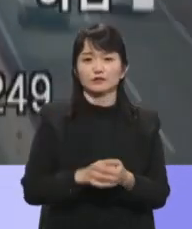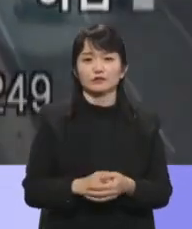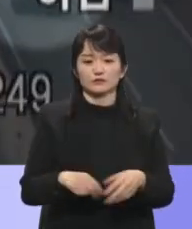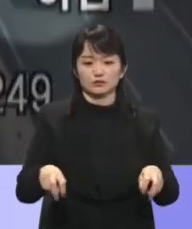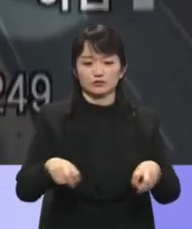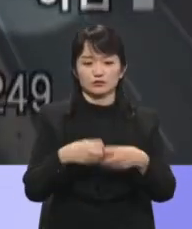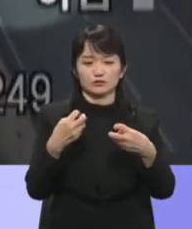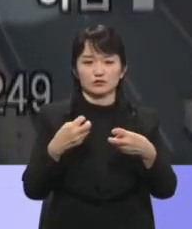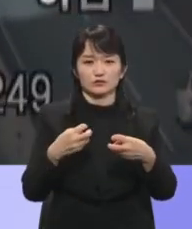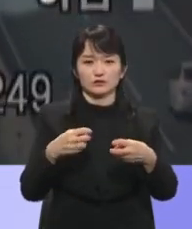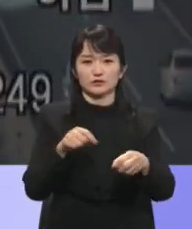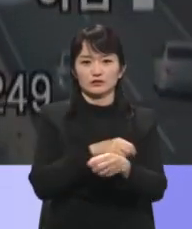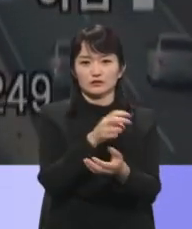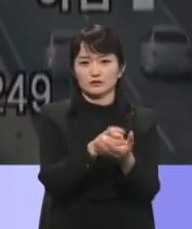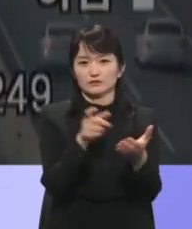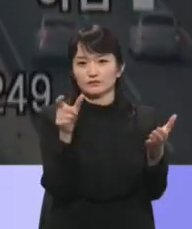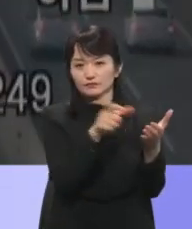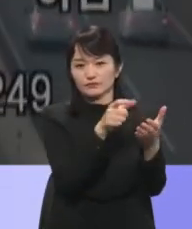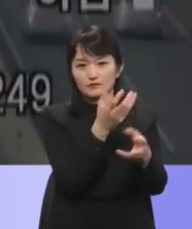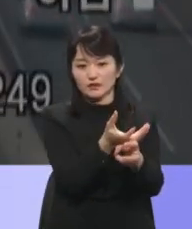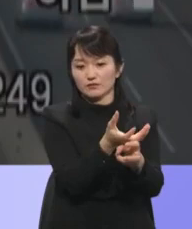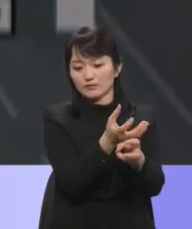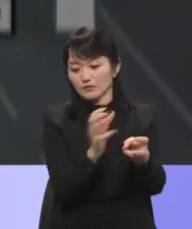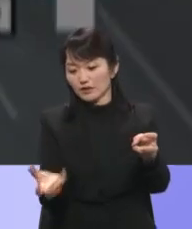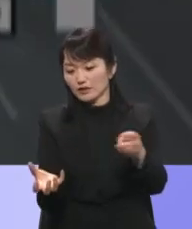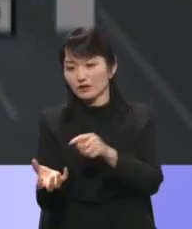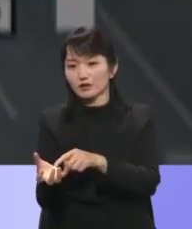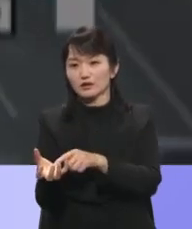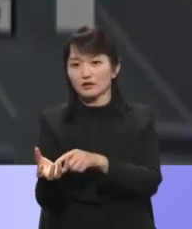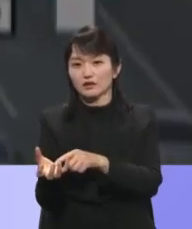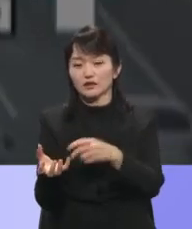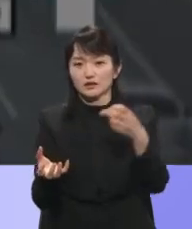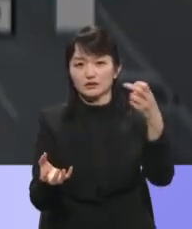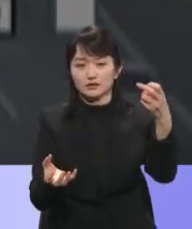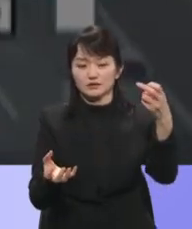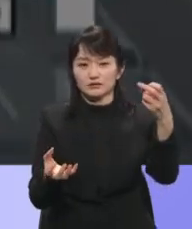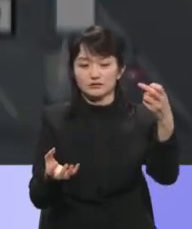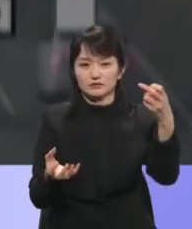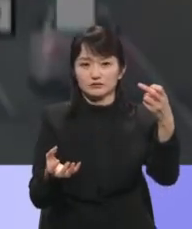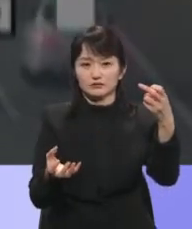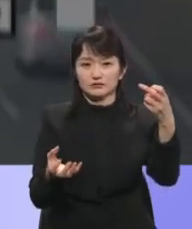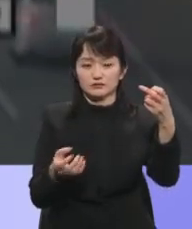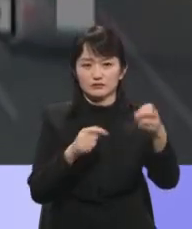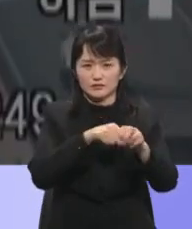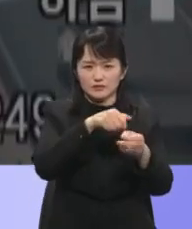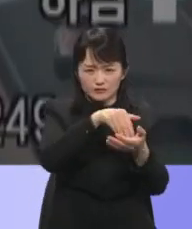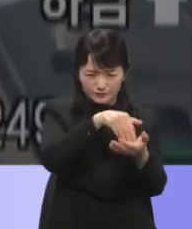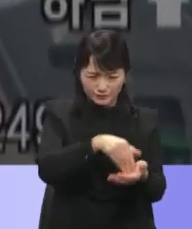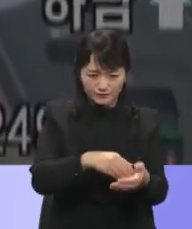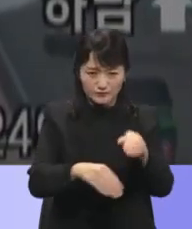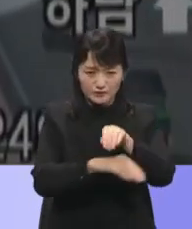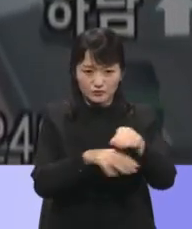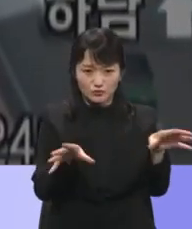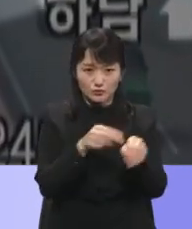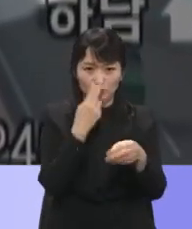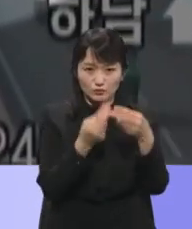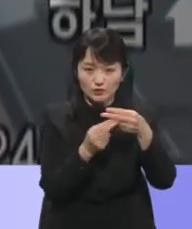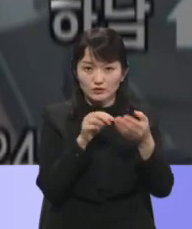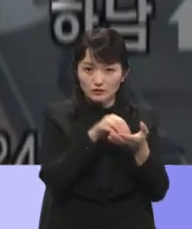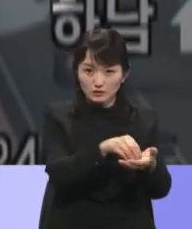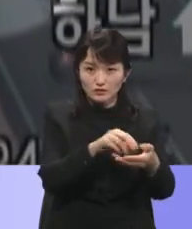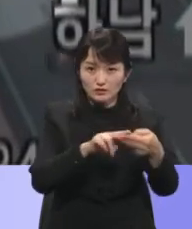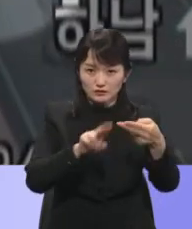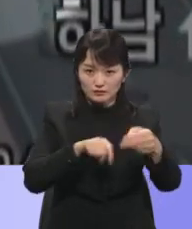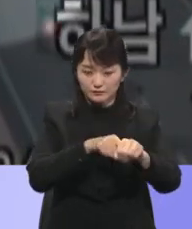처리 특례법상 화물 추락 방지 의무 위반은 12대 중과실에 해당합니다 자동차 종합 보험에 가입돼 있다고 하더라도 형사 처벌